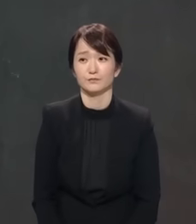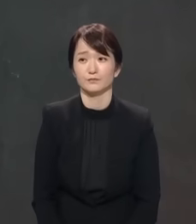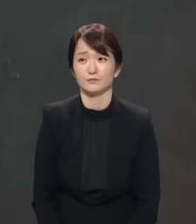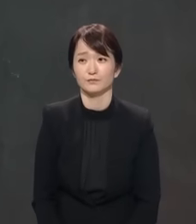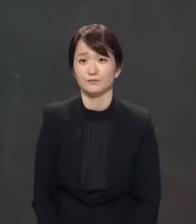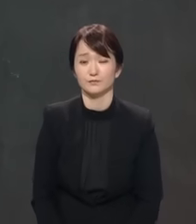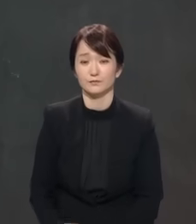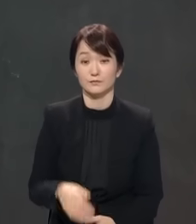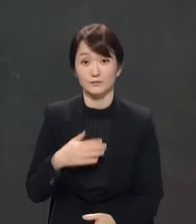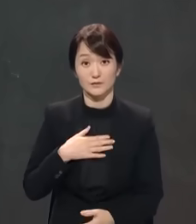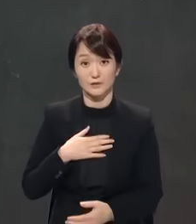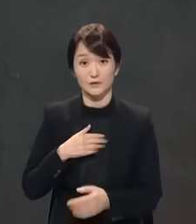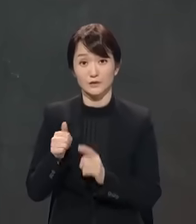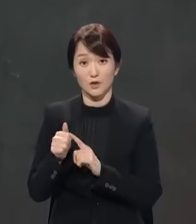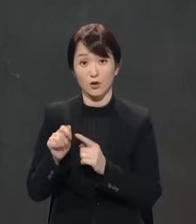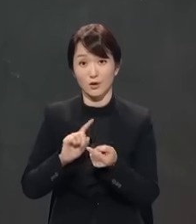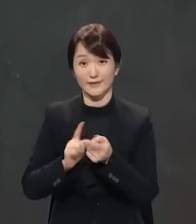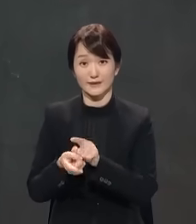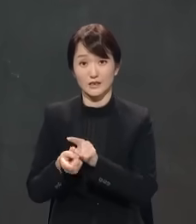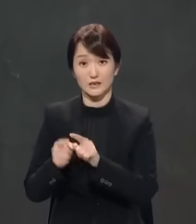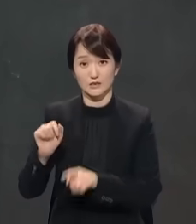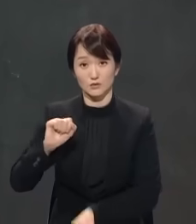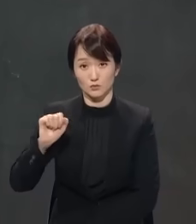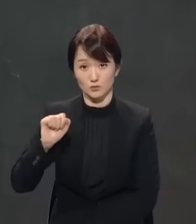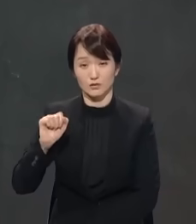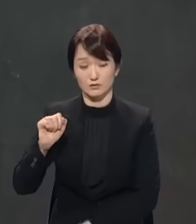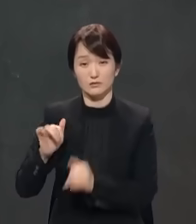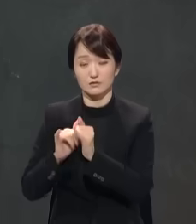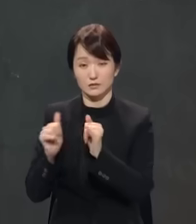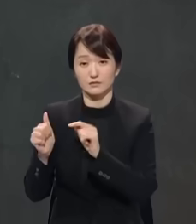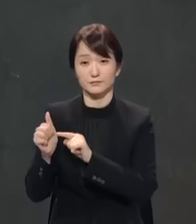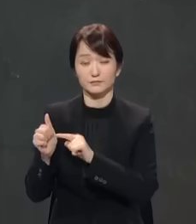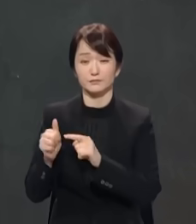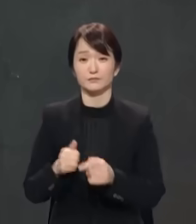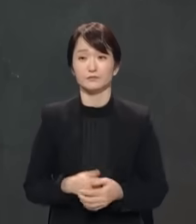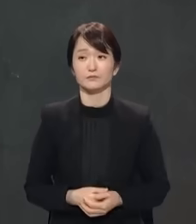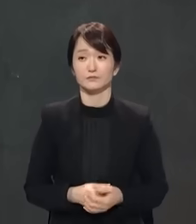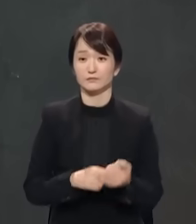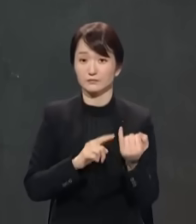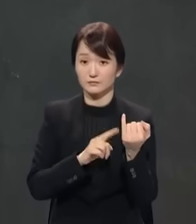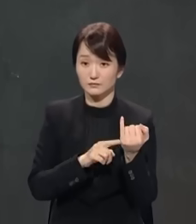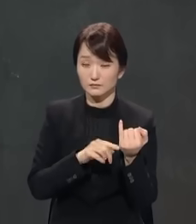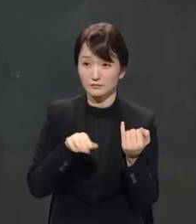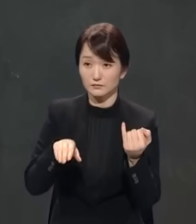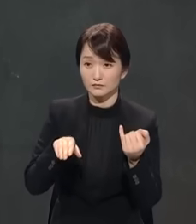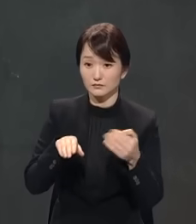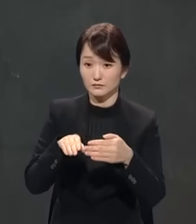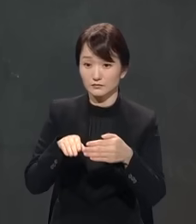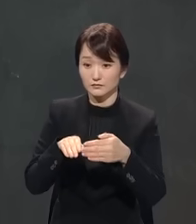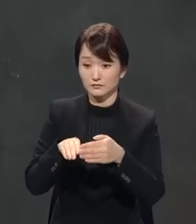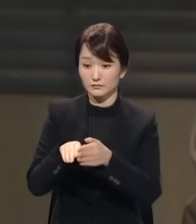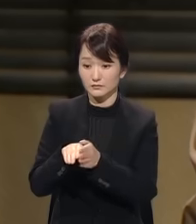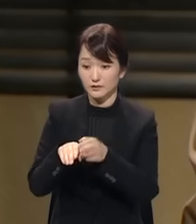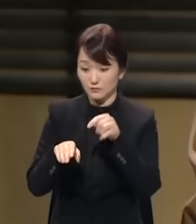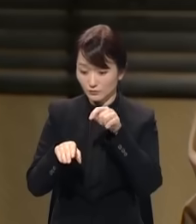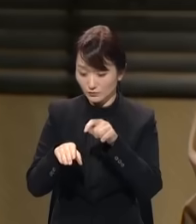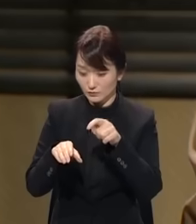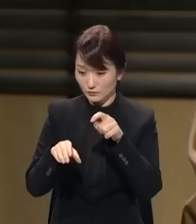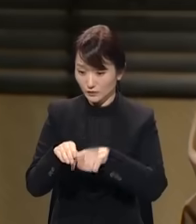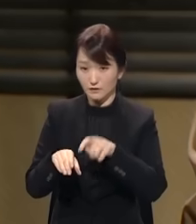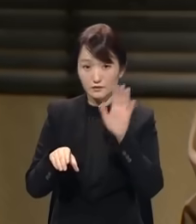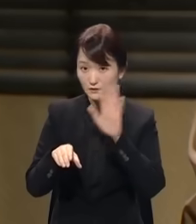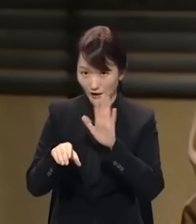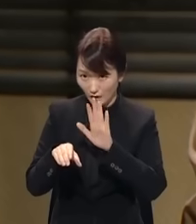저 대리입니다. 대리기사입니다. 자, 여성이 지금 문을 잠그지 않은 채 전화를 하러 갔던